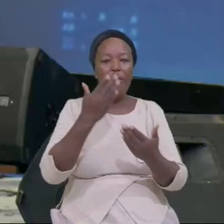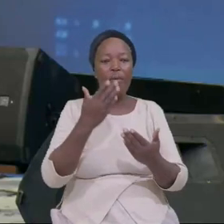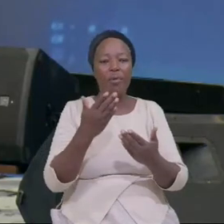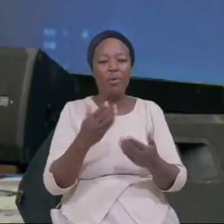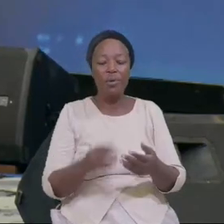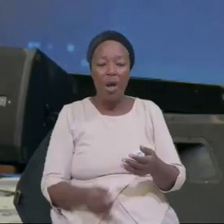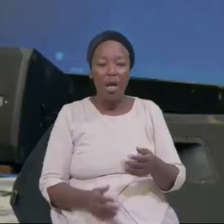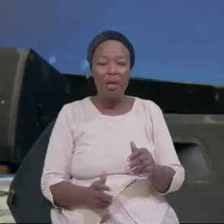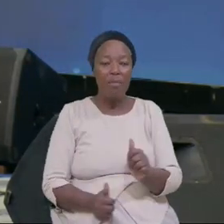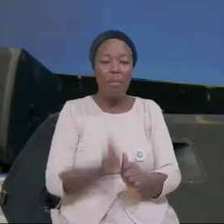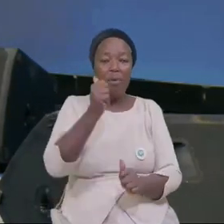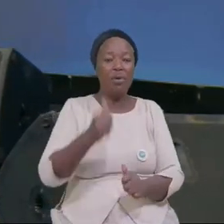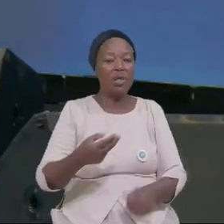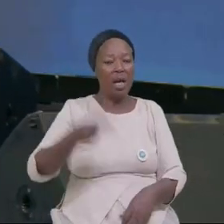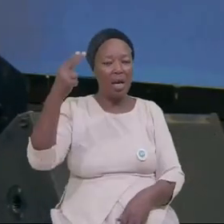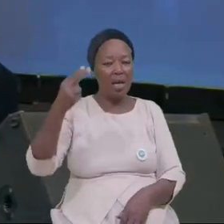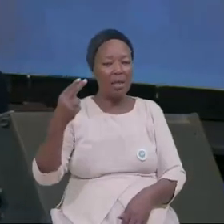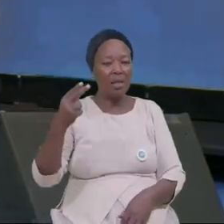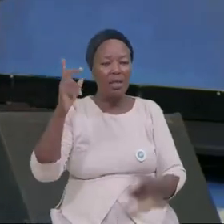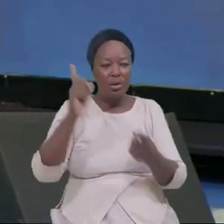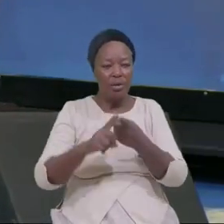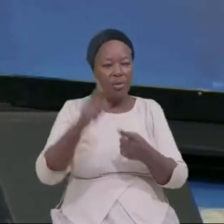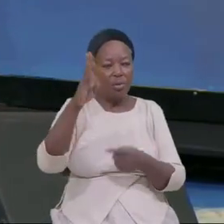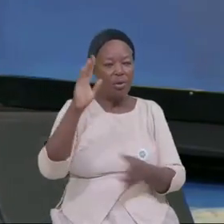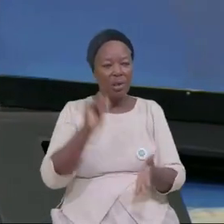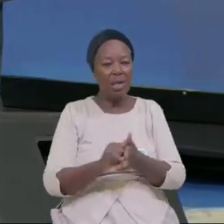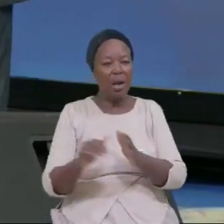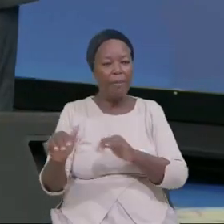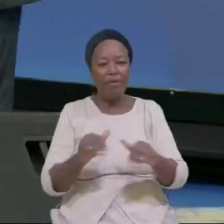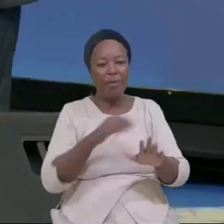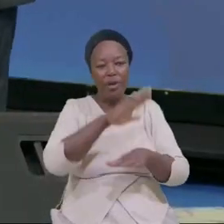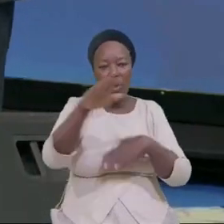Dieu qui agit en ma faveur.